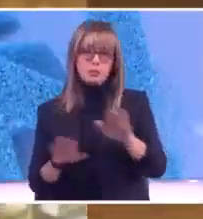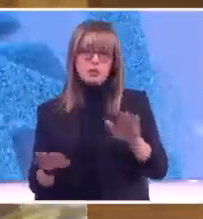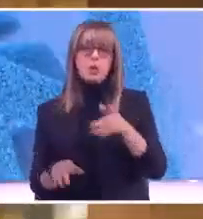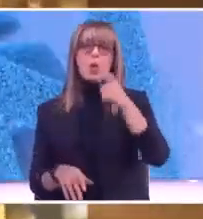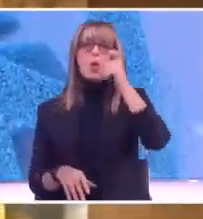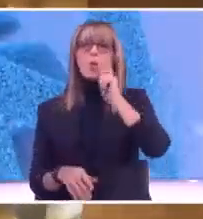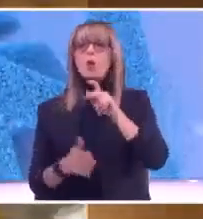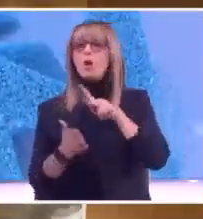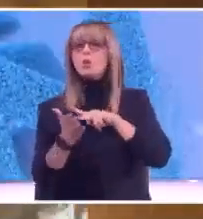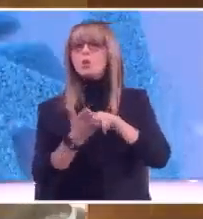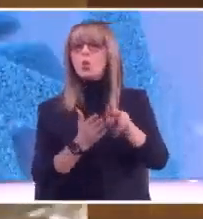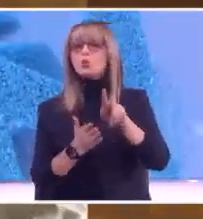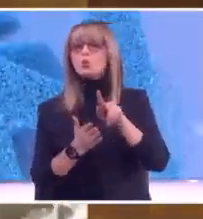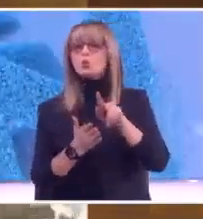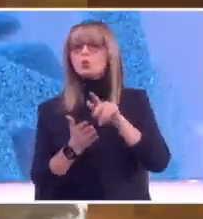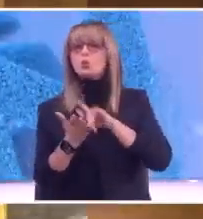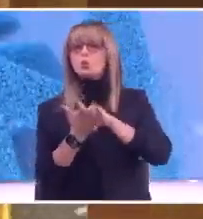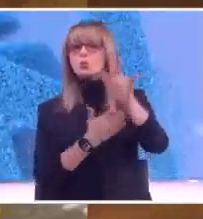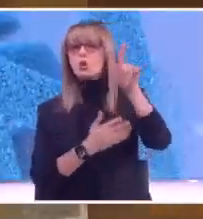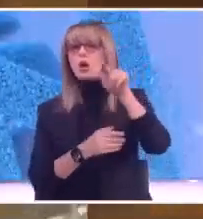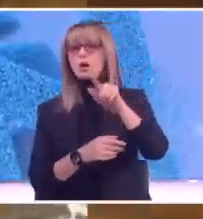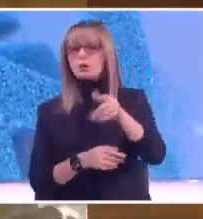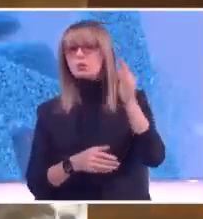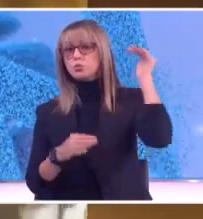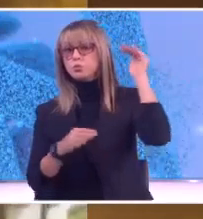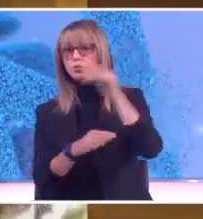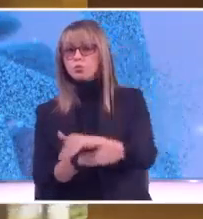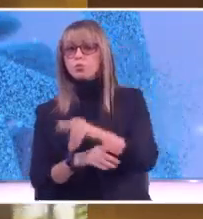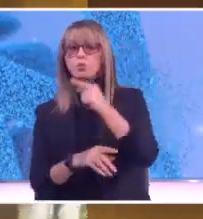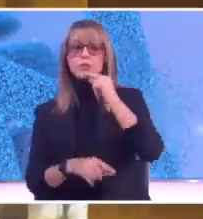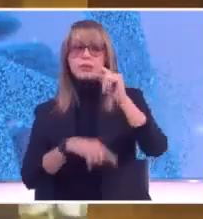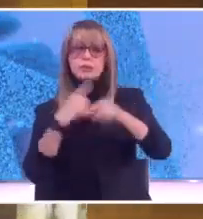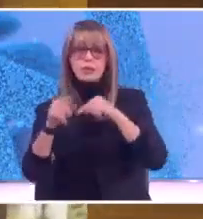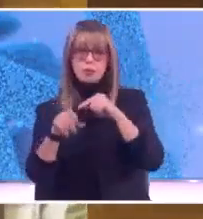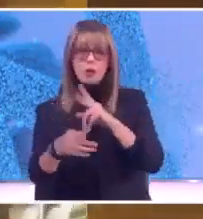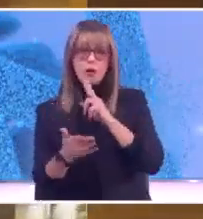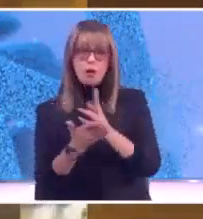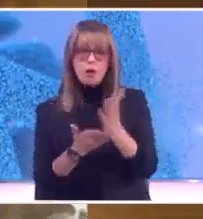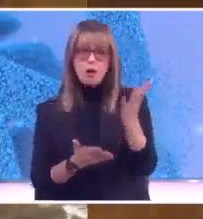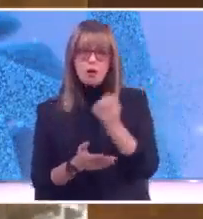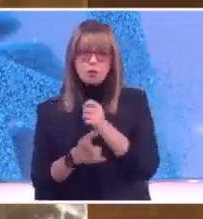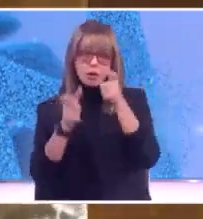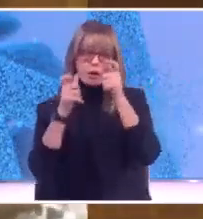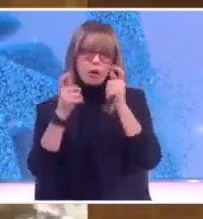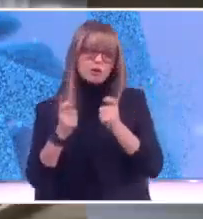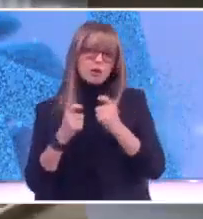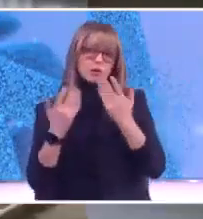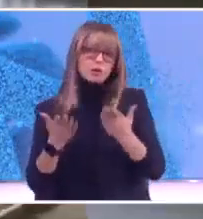Ukrayna yolcu uçağının düşürülmesi, yıl dönümü öncesinde bu kararın alınması dikkat çekiciydi.